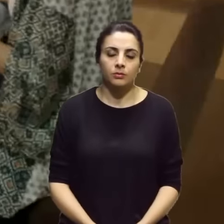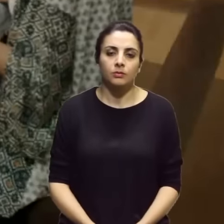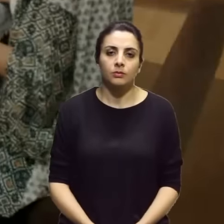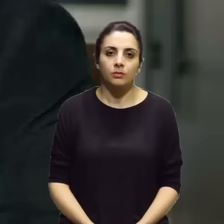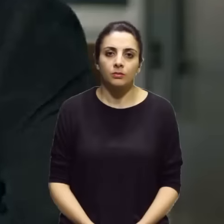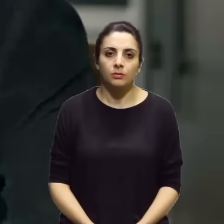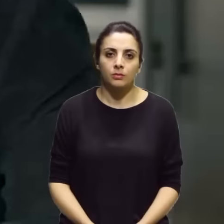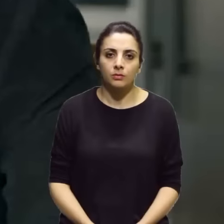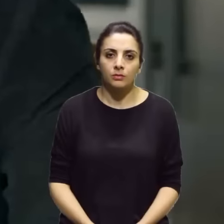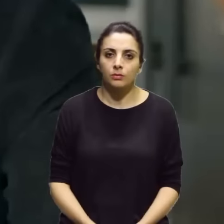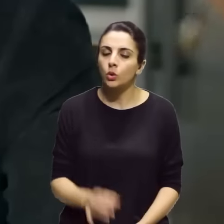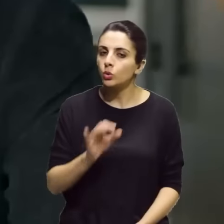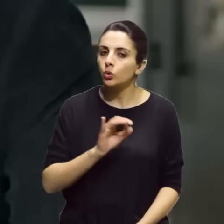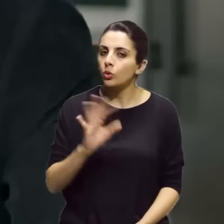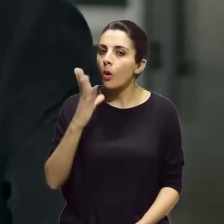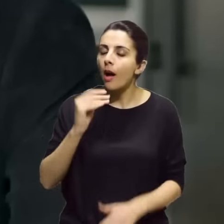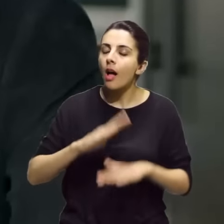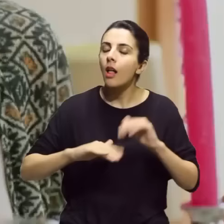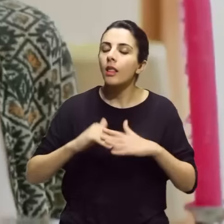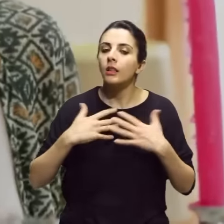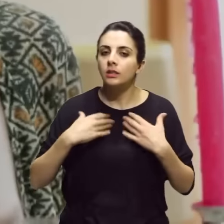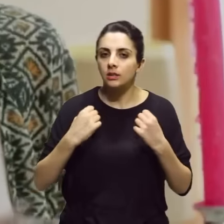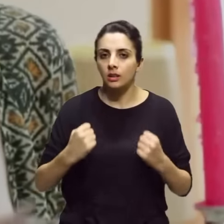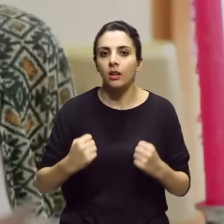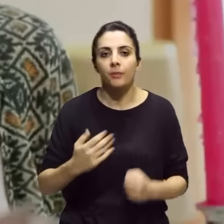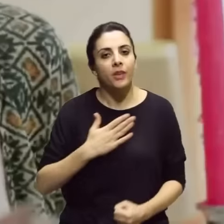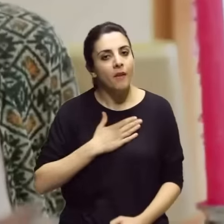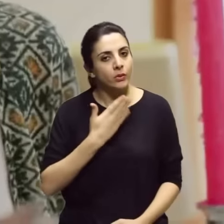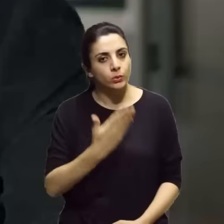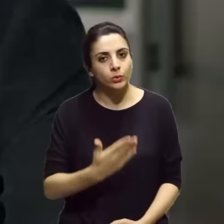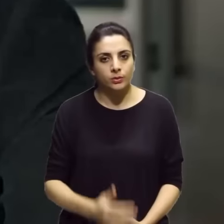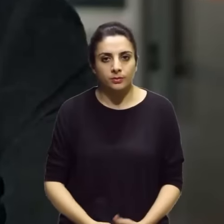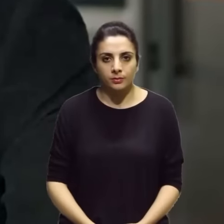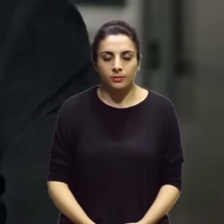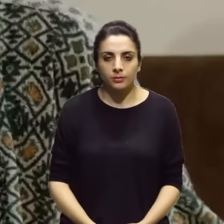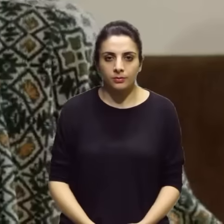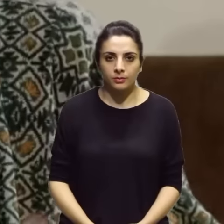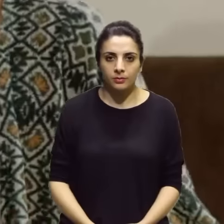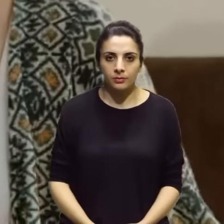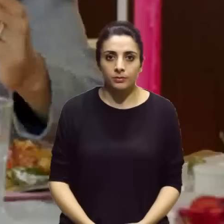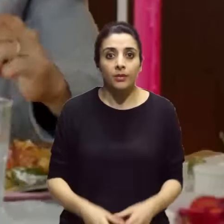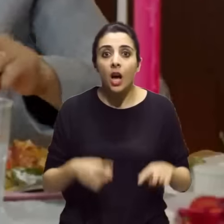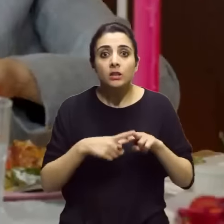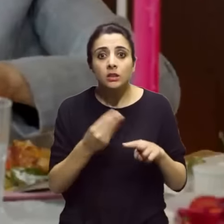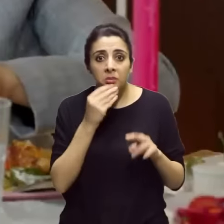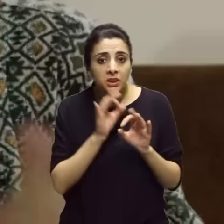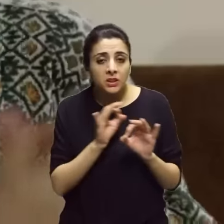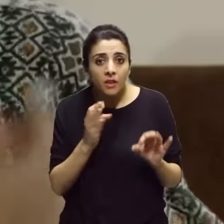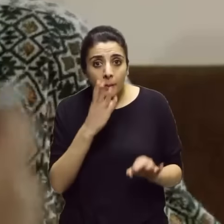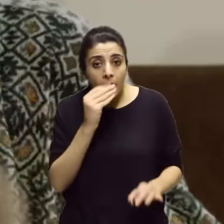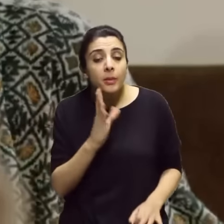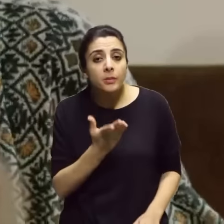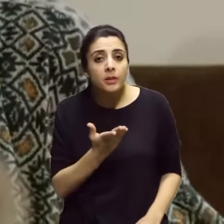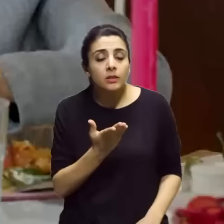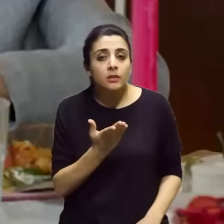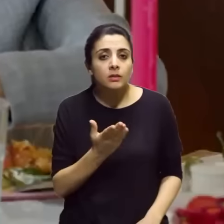Yemeğe başlamışlar. Harika olmuş. Ellerine sağlık. Afiyet olsun. Ayşem'cim sen hiçbir şey yemedin. Beğenmedin mi